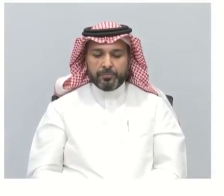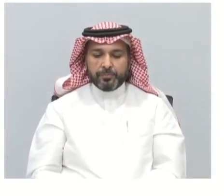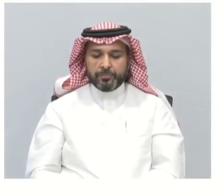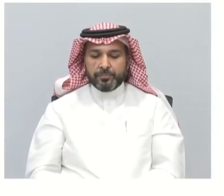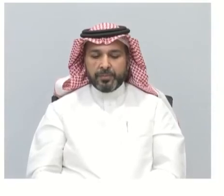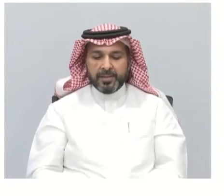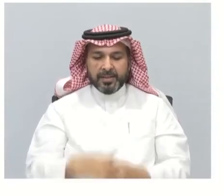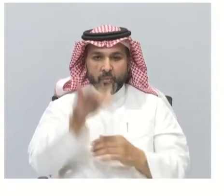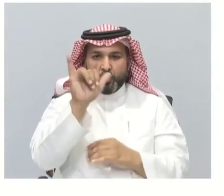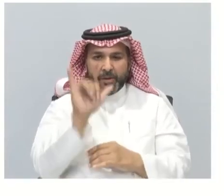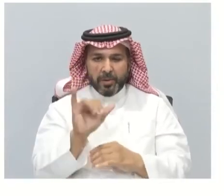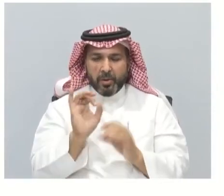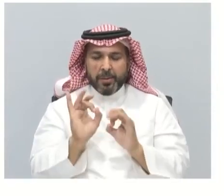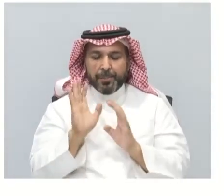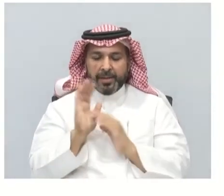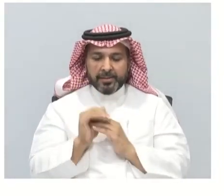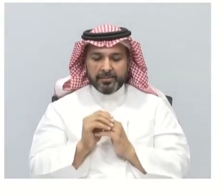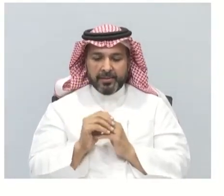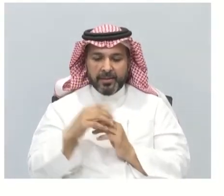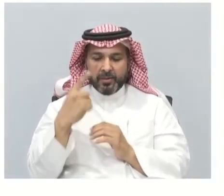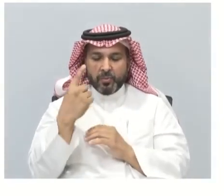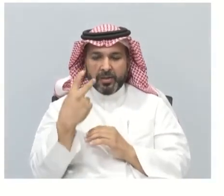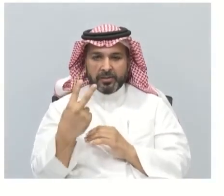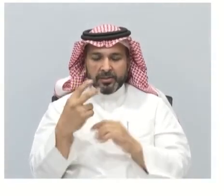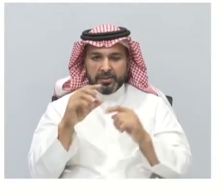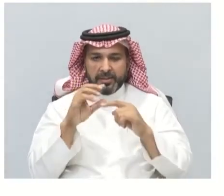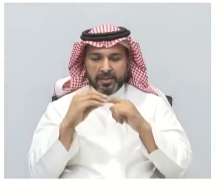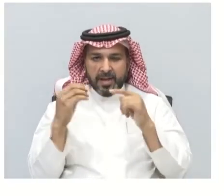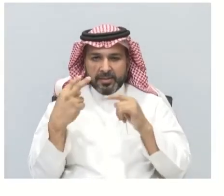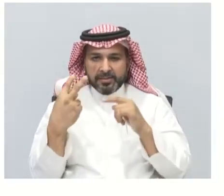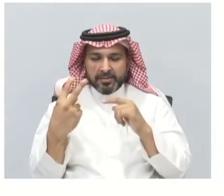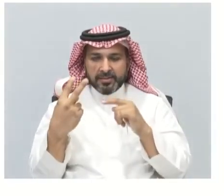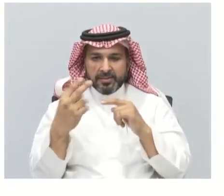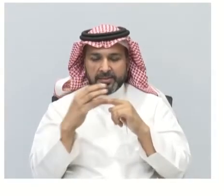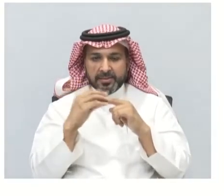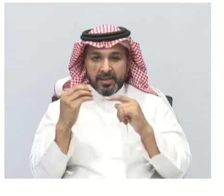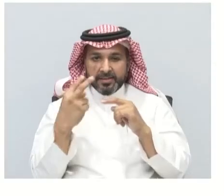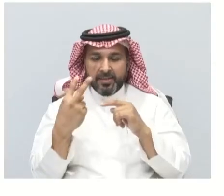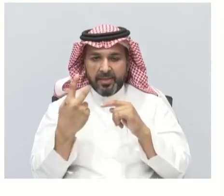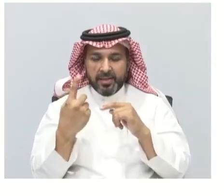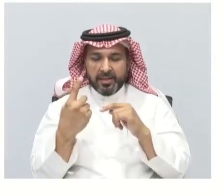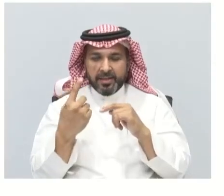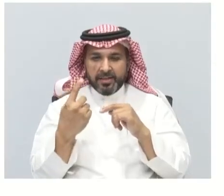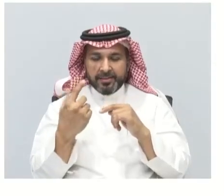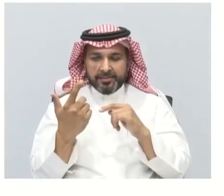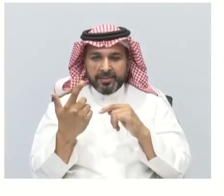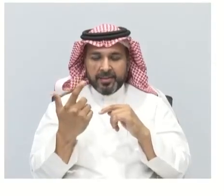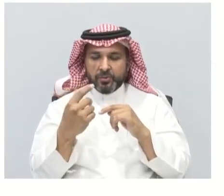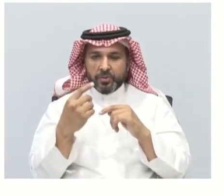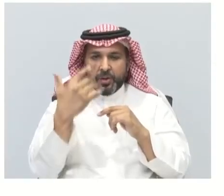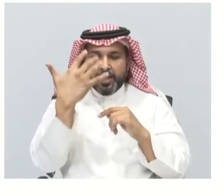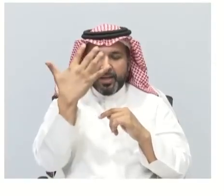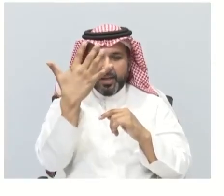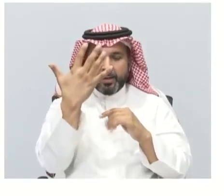ناقص وا راح تكون صفر نص ناقص ناقص ا يعني لما اجي اطرح نص ناقص ناقص ا يعني نصز 2